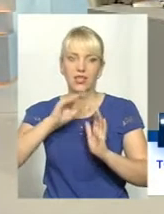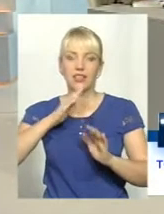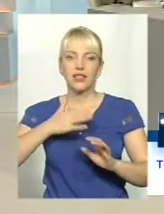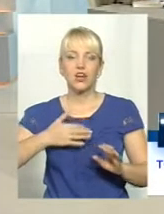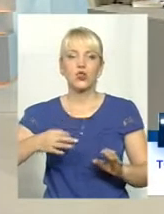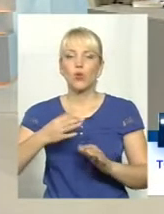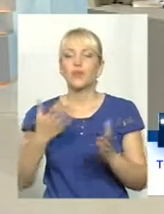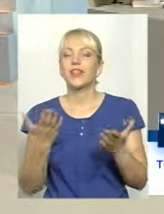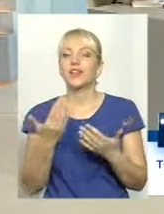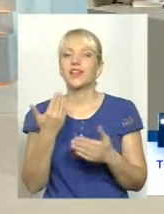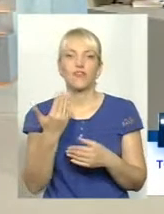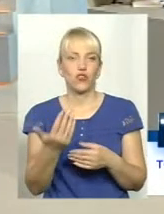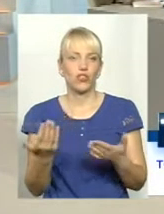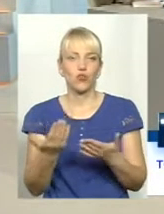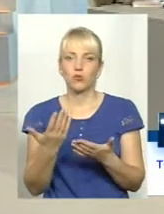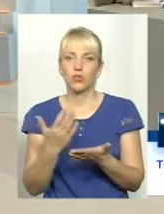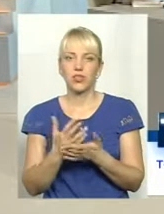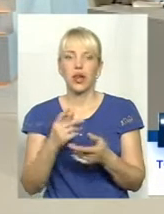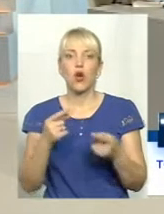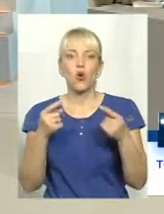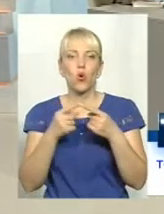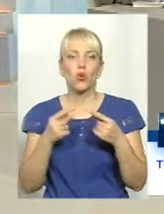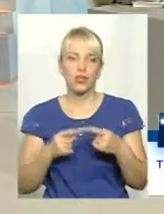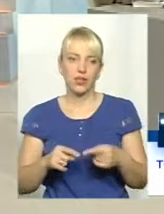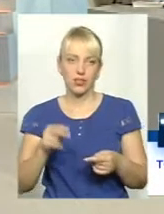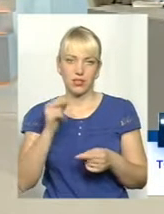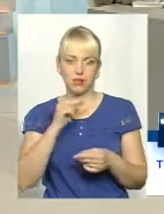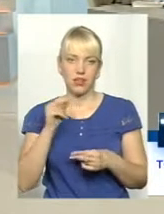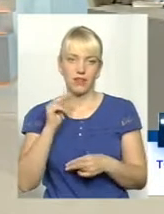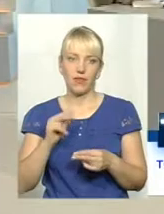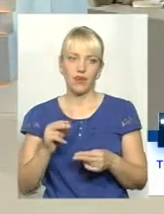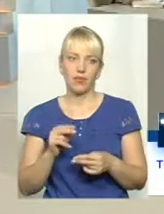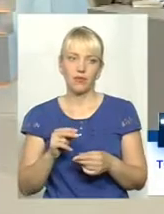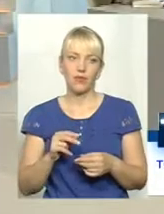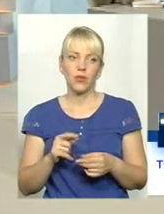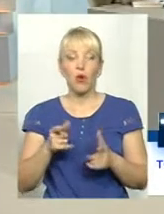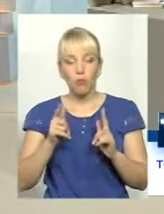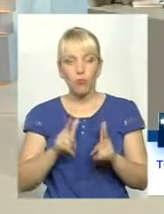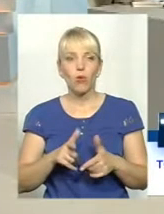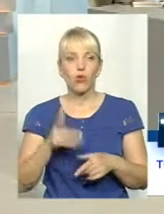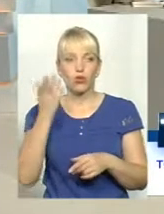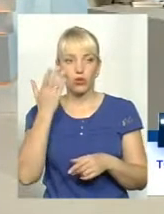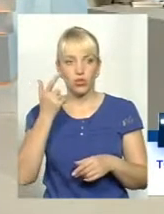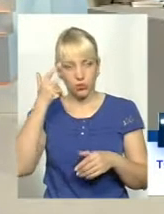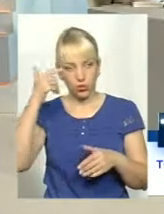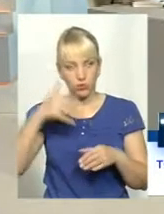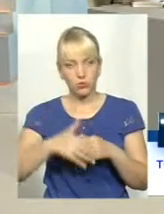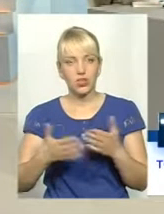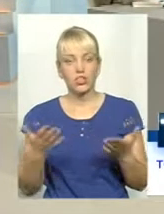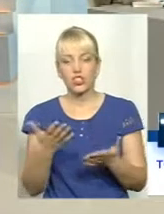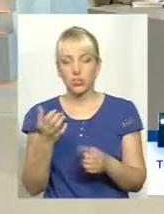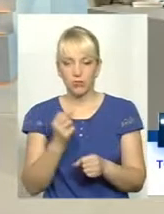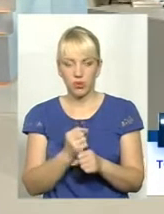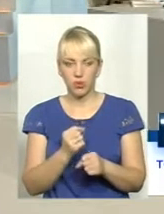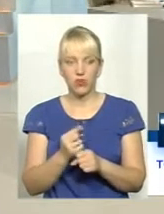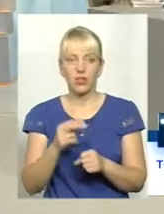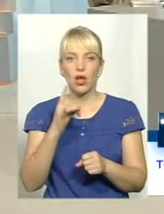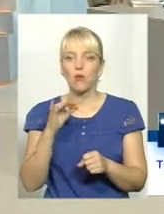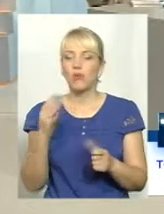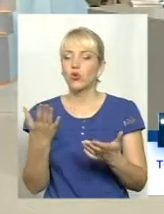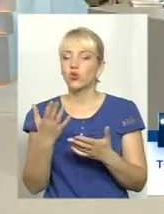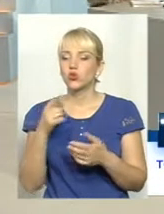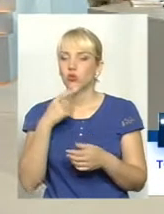б, для Хмельницької області це все теж начебто близьке. Схоже. Разом з тим,